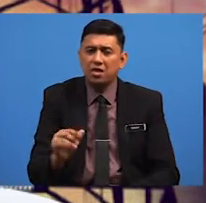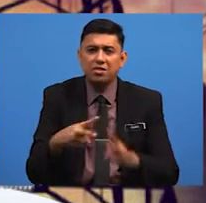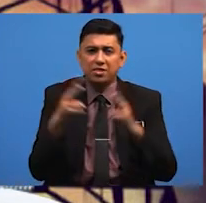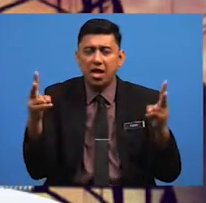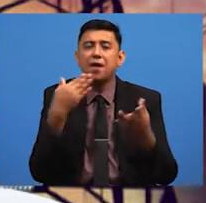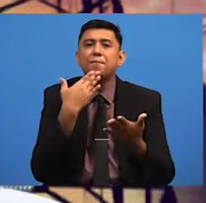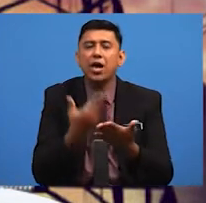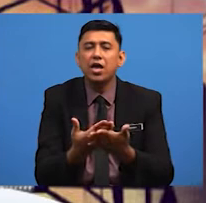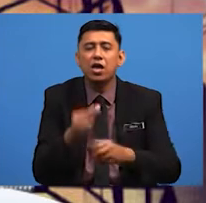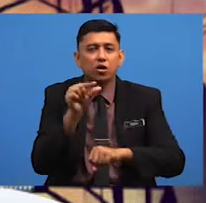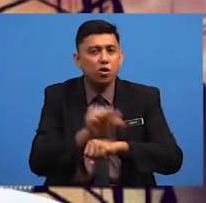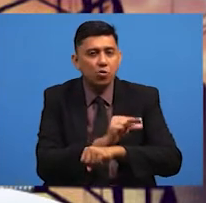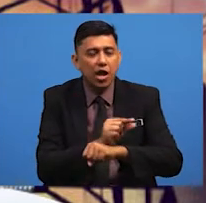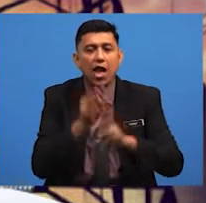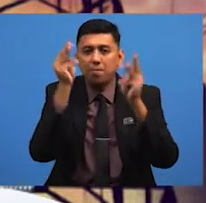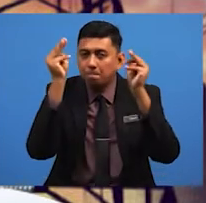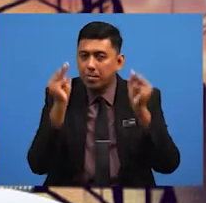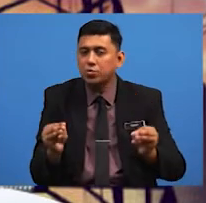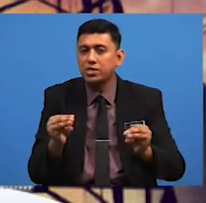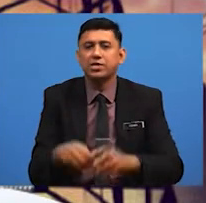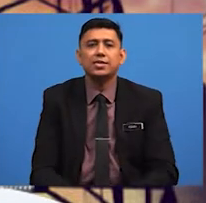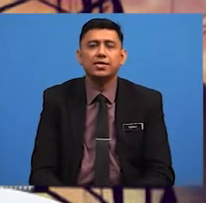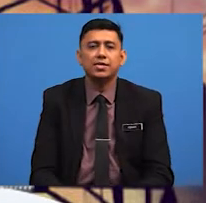baik untuk kegunaan manusia